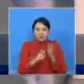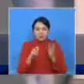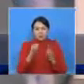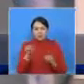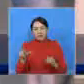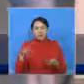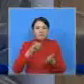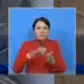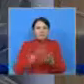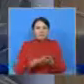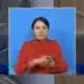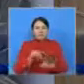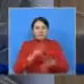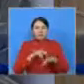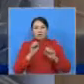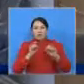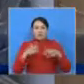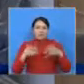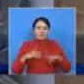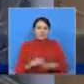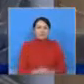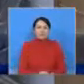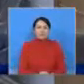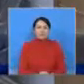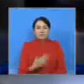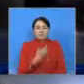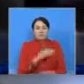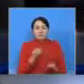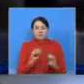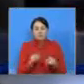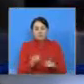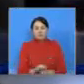тіркелсе, дәрігер бас тарта алады. Жансая Әбдікәрім, Руслан Елтаев, Ақтөбе телеарнасы.